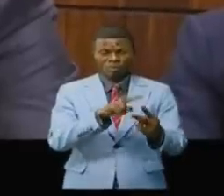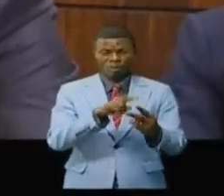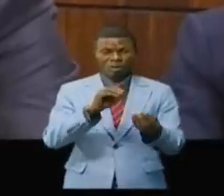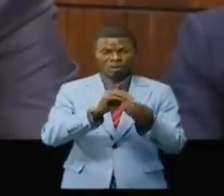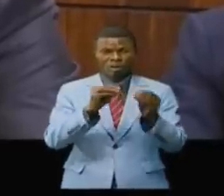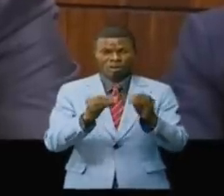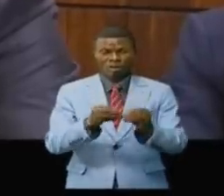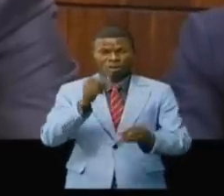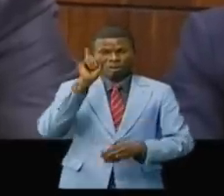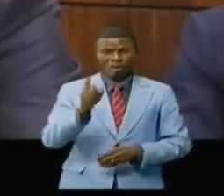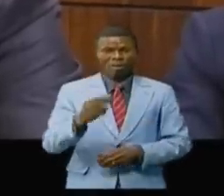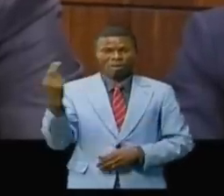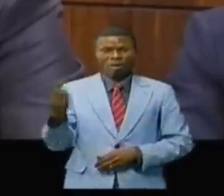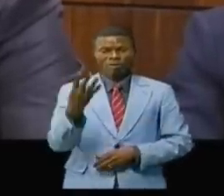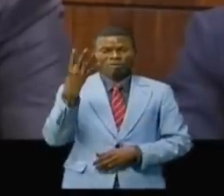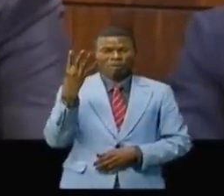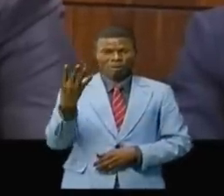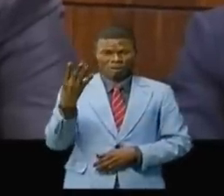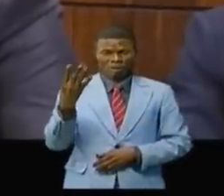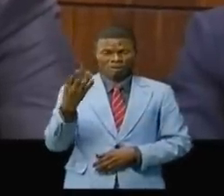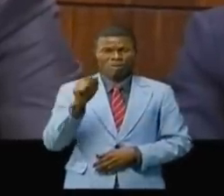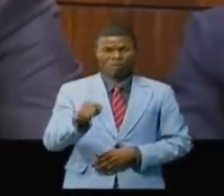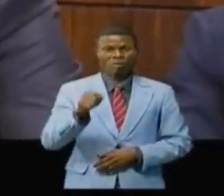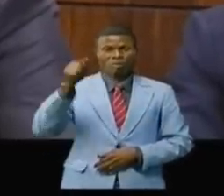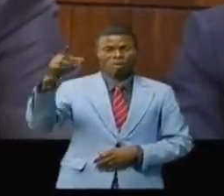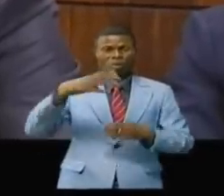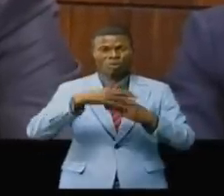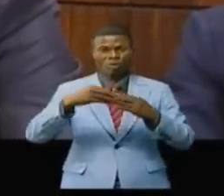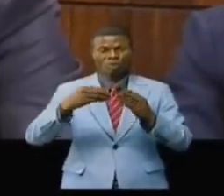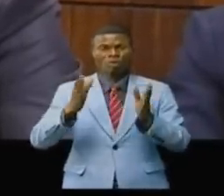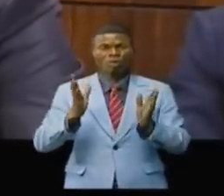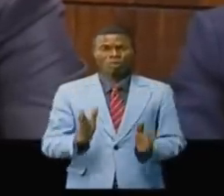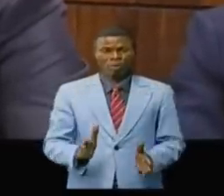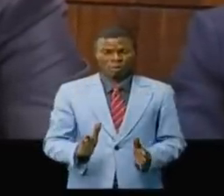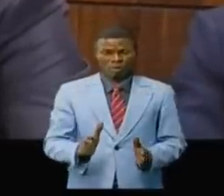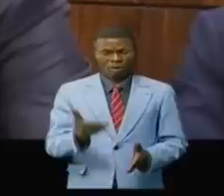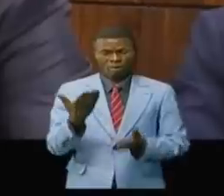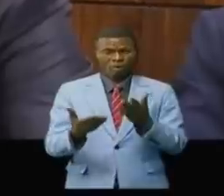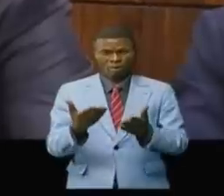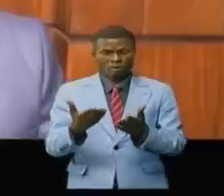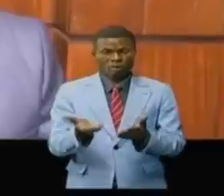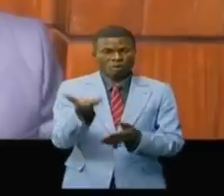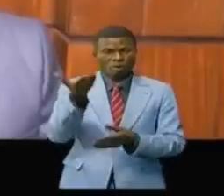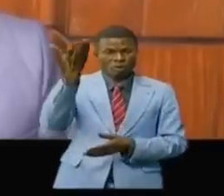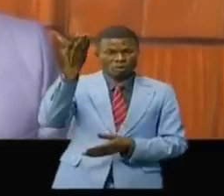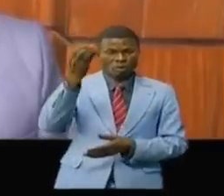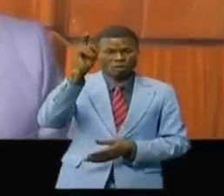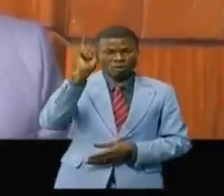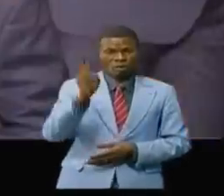à 124 millions de dollars, soit une croissance de